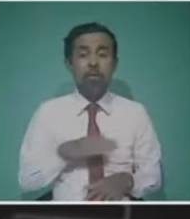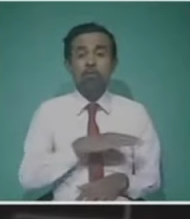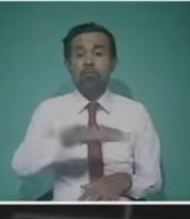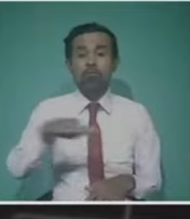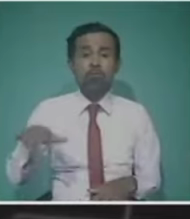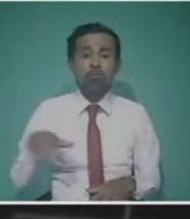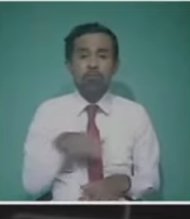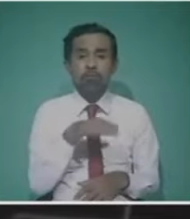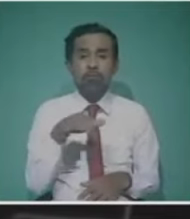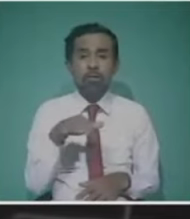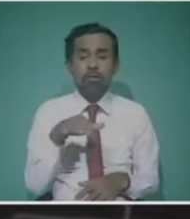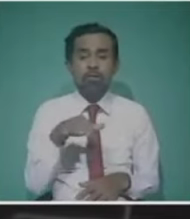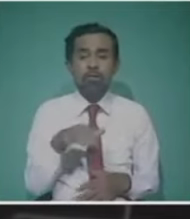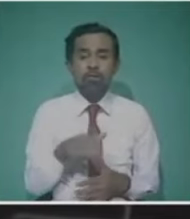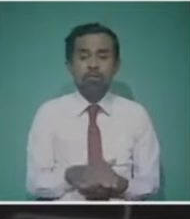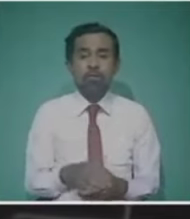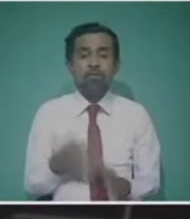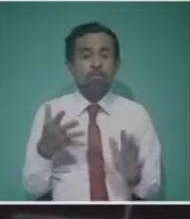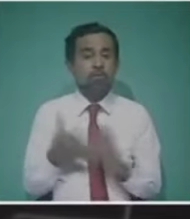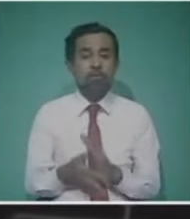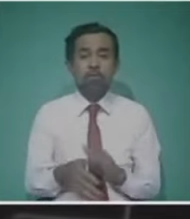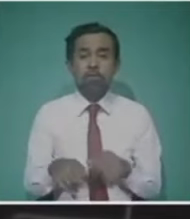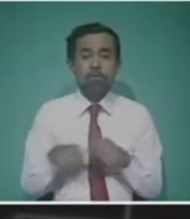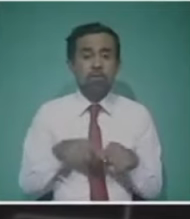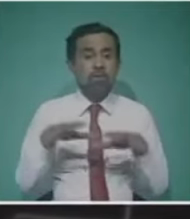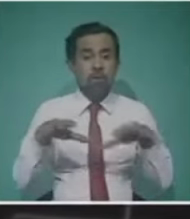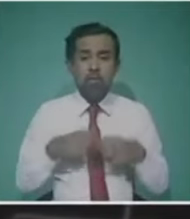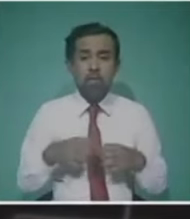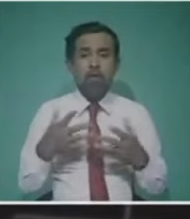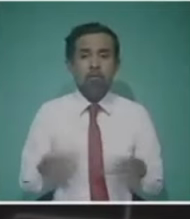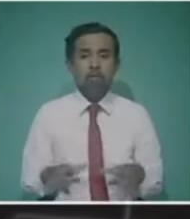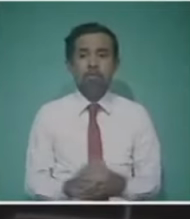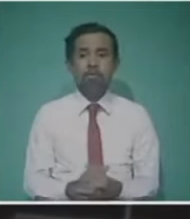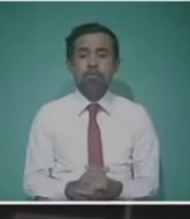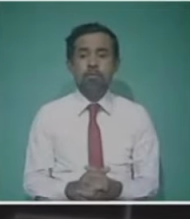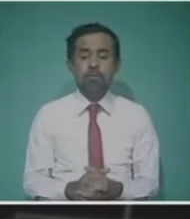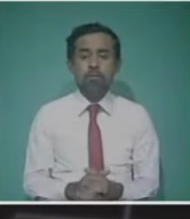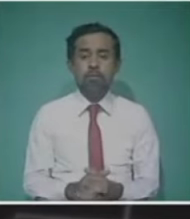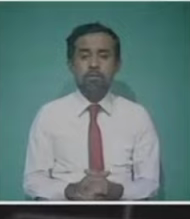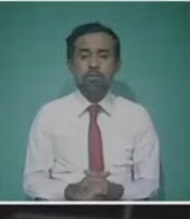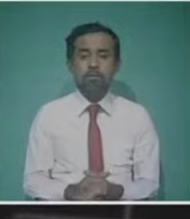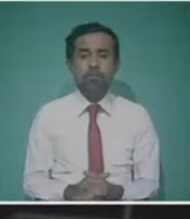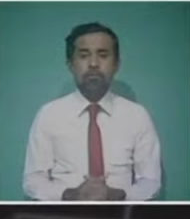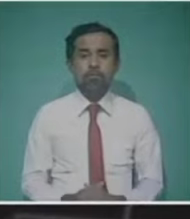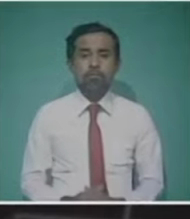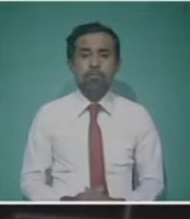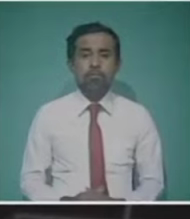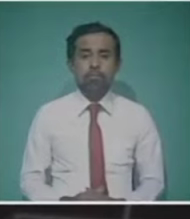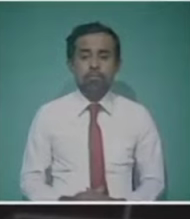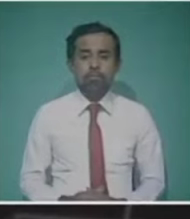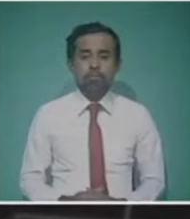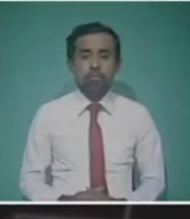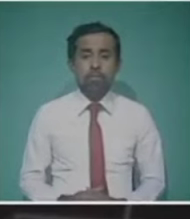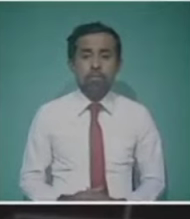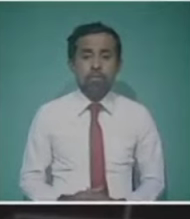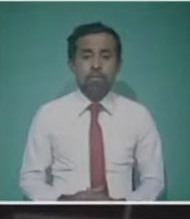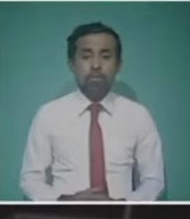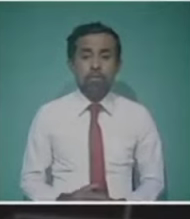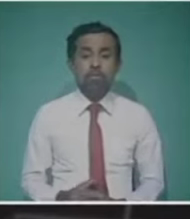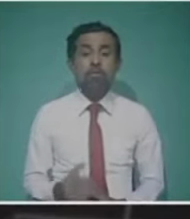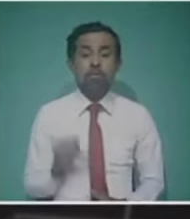மோசமாக மோசடி செய்யப்பட்டிருக்கிறது. அதிலும் மிக கவலையான விஷயம் என்னவென்றால்,